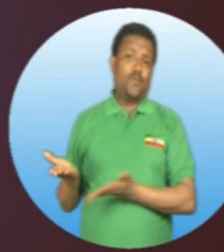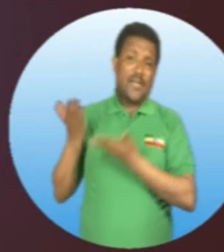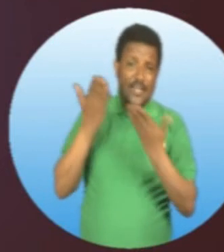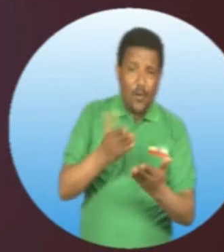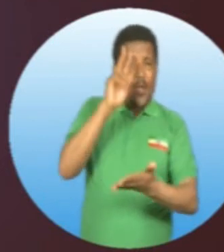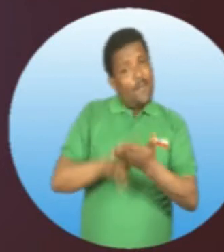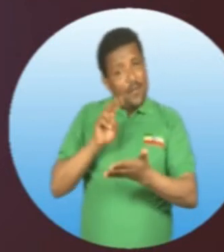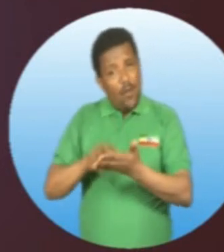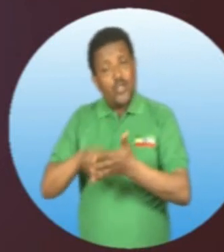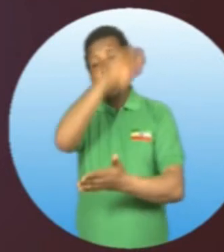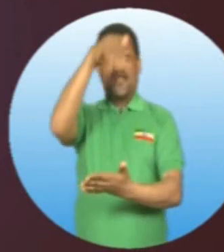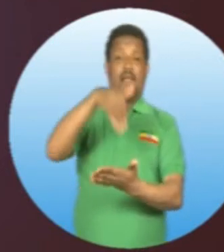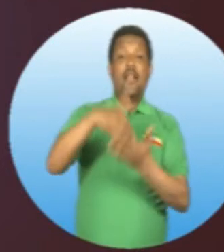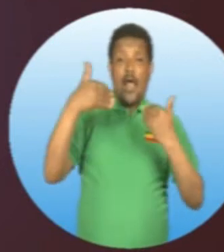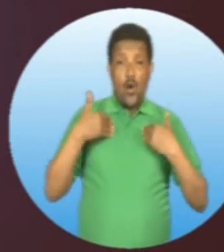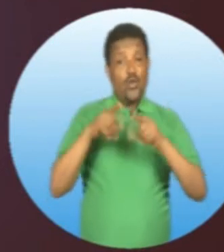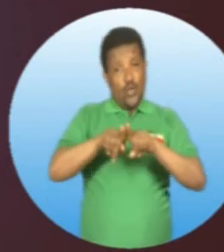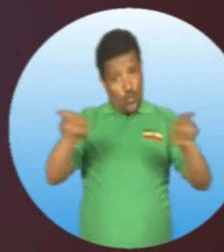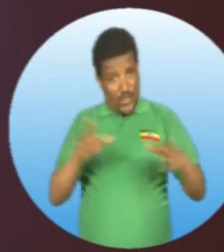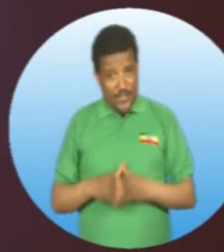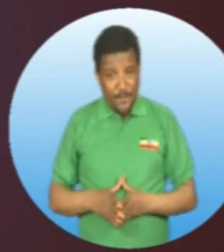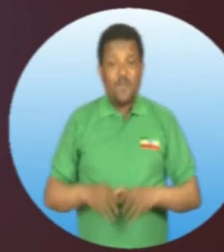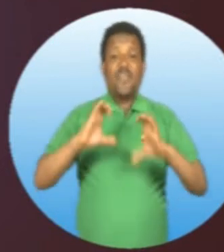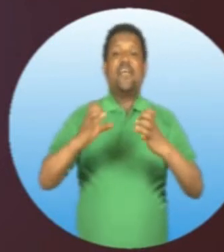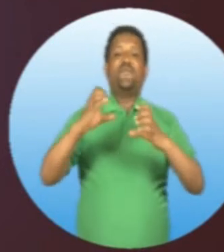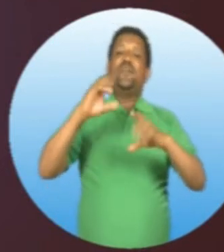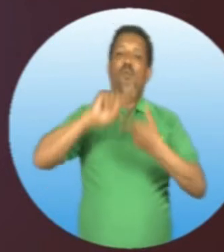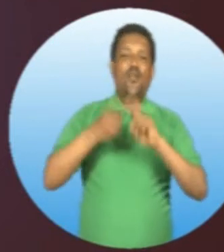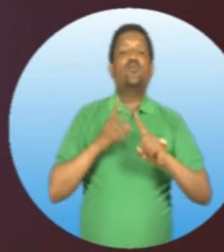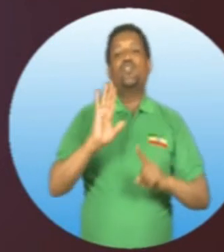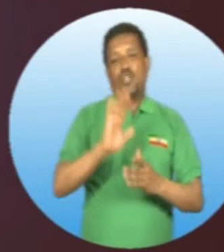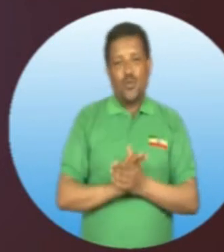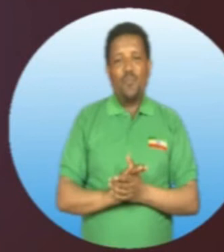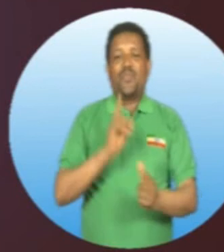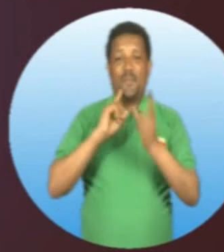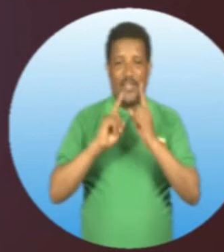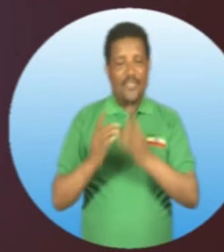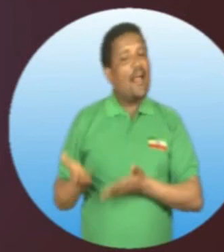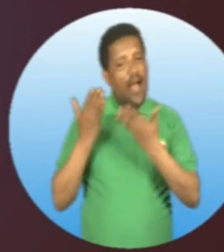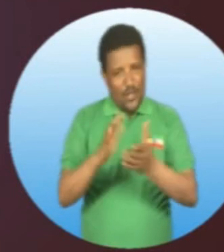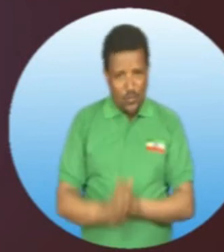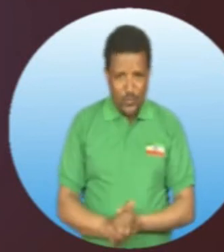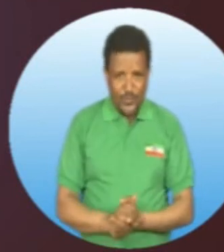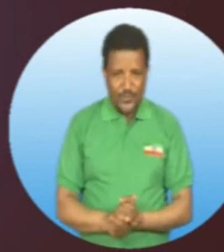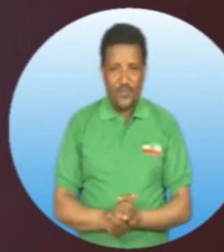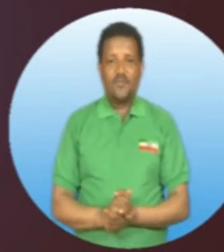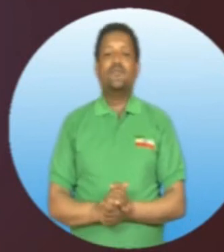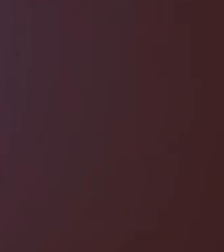ተማሪዎች በቀረቡት ምንባቦች መካከለ ያለው ልዩነት ለክፍል ጓደኞቻችሁ በንግግር አቅርቡ።